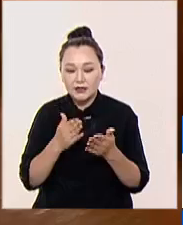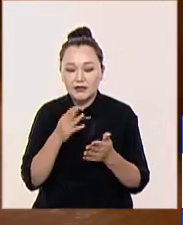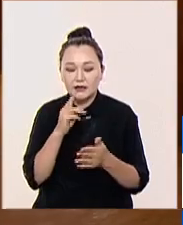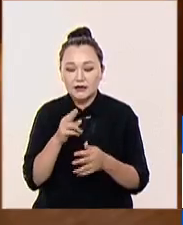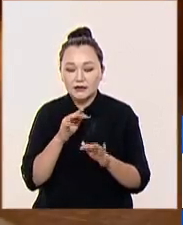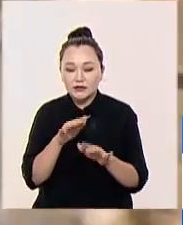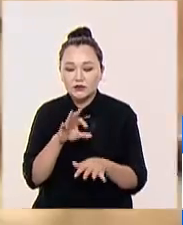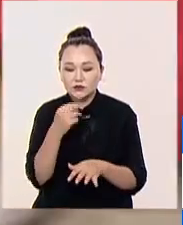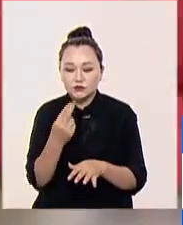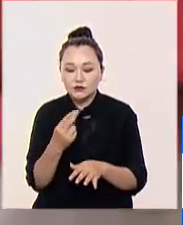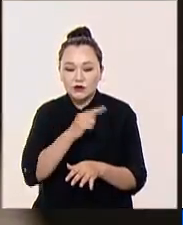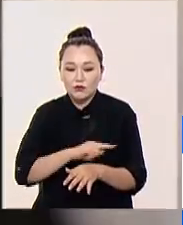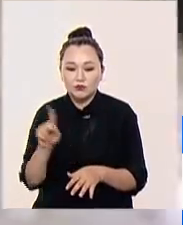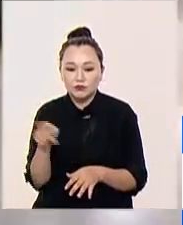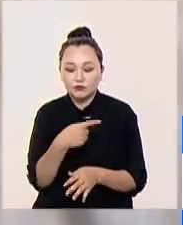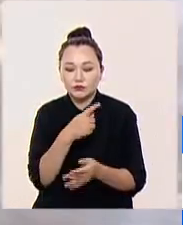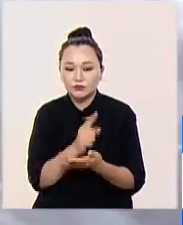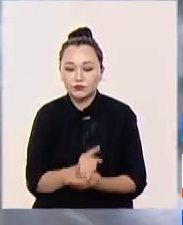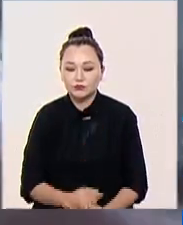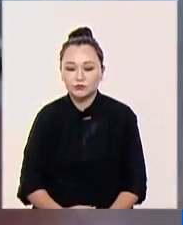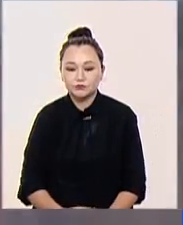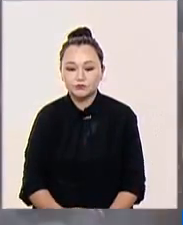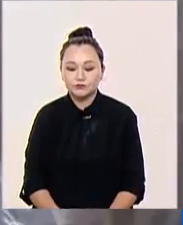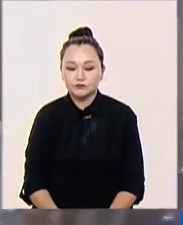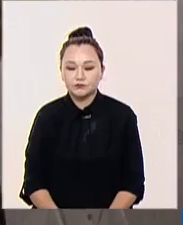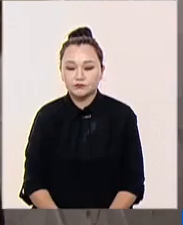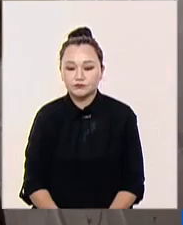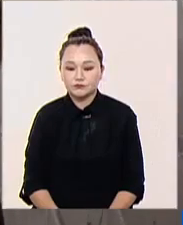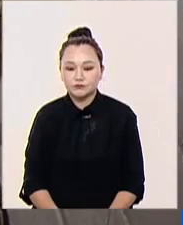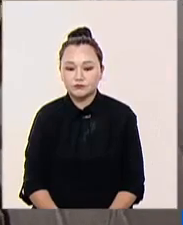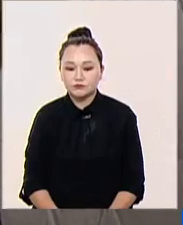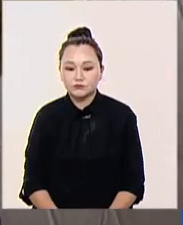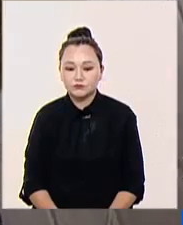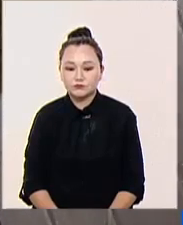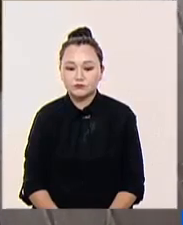делу соцработников. Адина Смагулова, Влад Шишко, Информбюро Алматы.